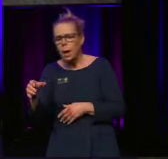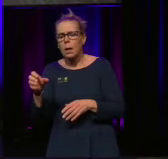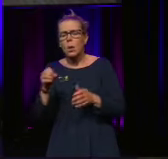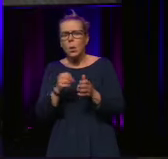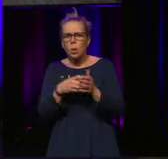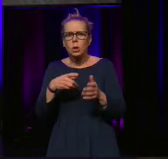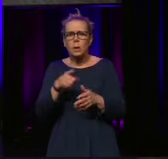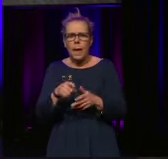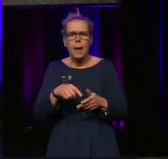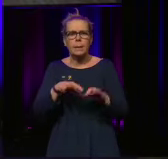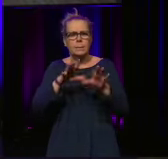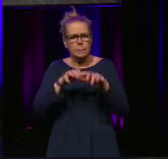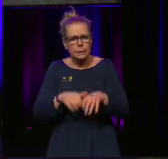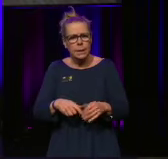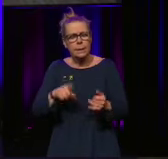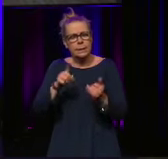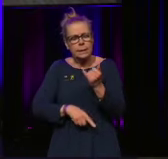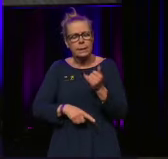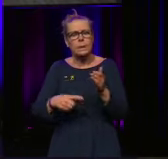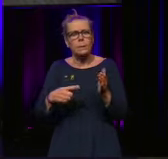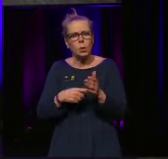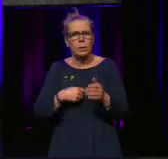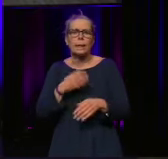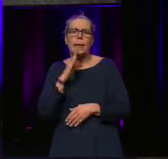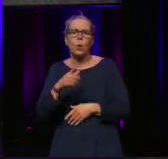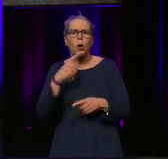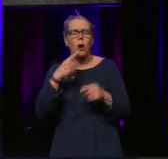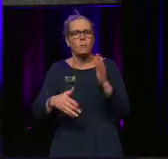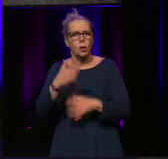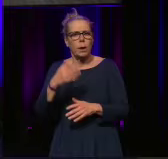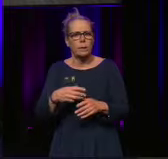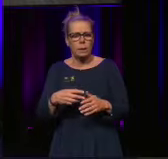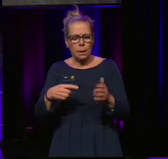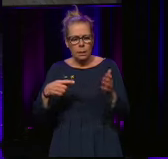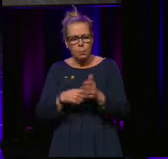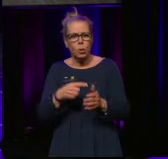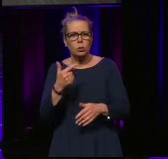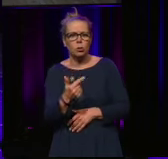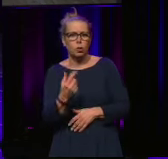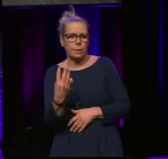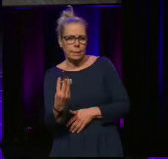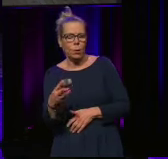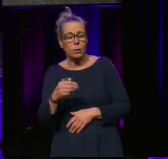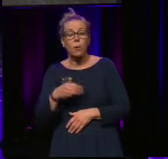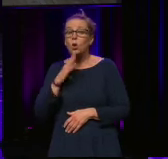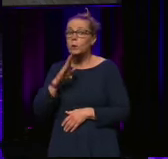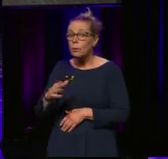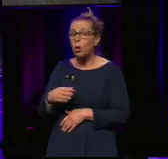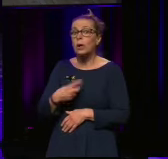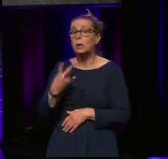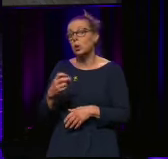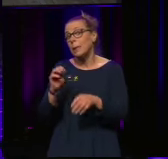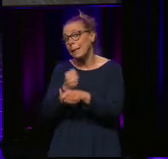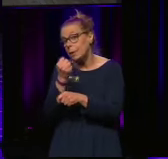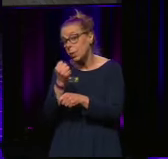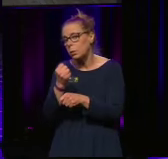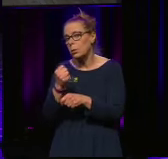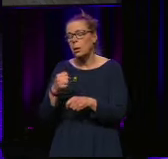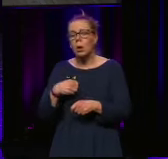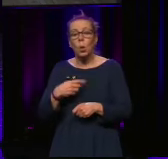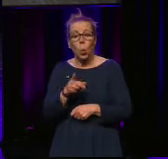sista punkten i januariavtalet, punkt 73. Och det var ju januari 2019. Mm. Och eftersom det, då samtliga